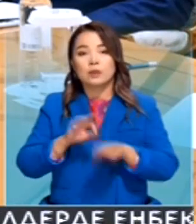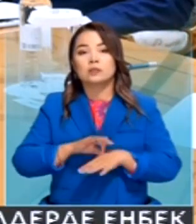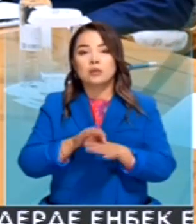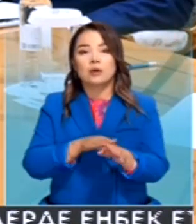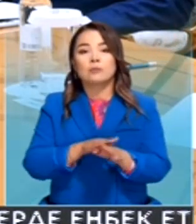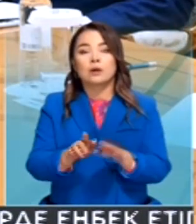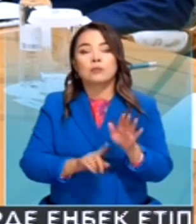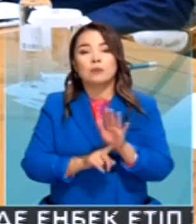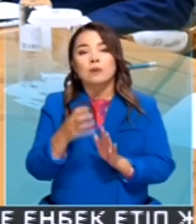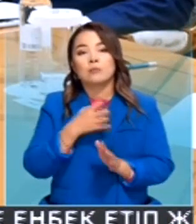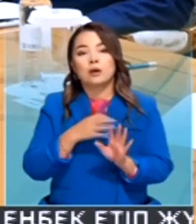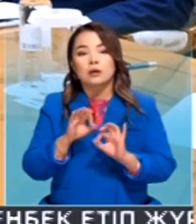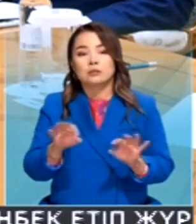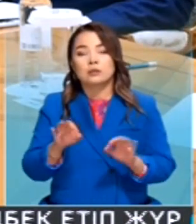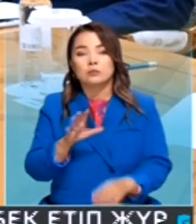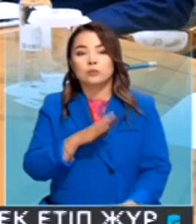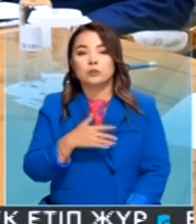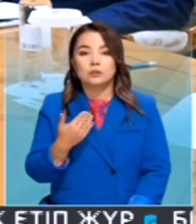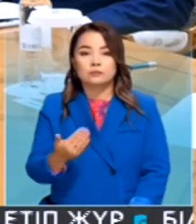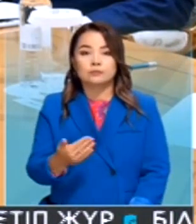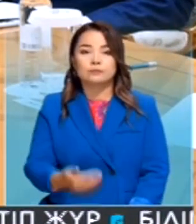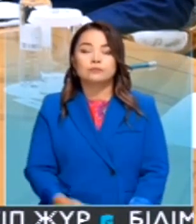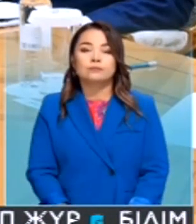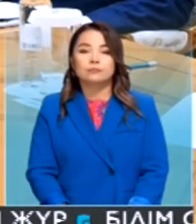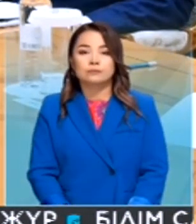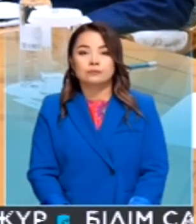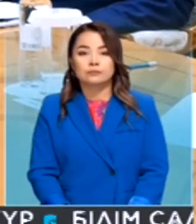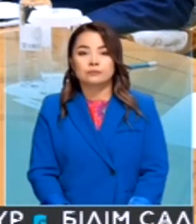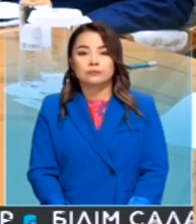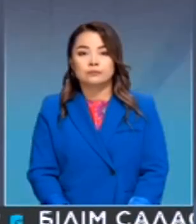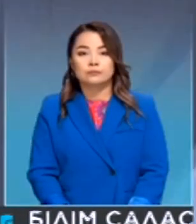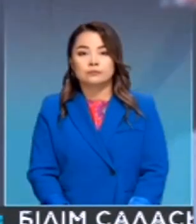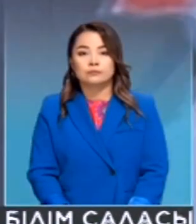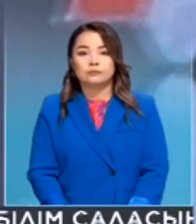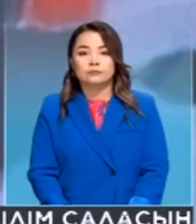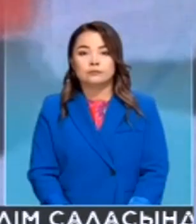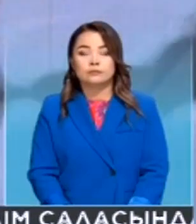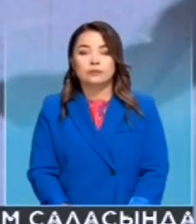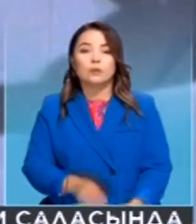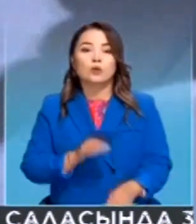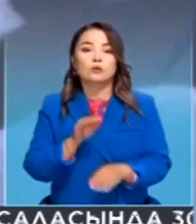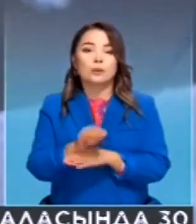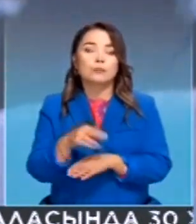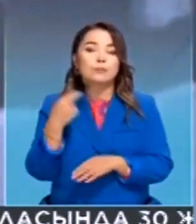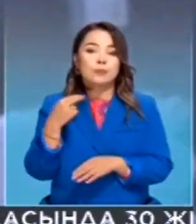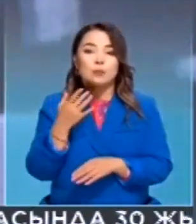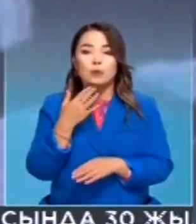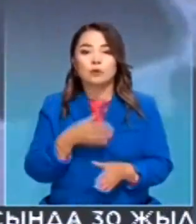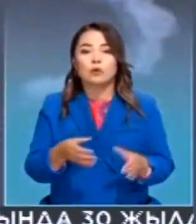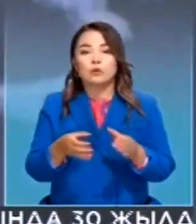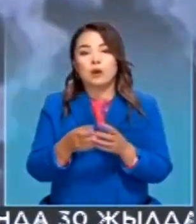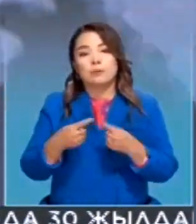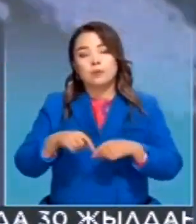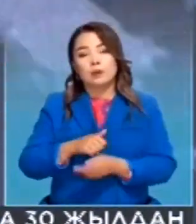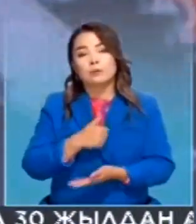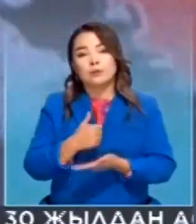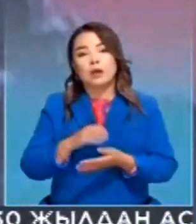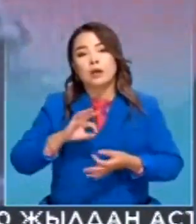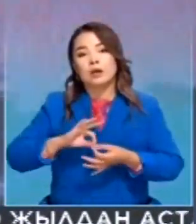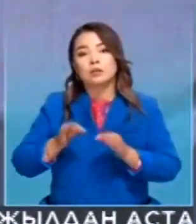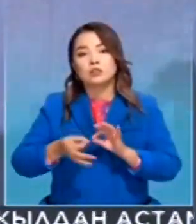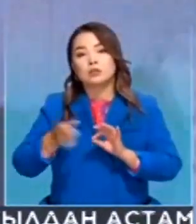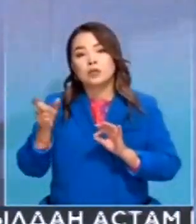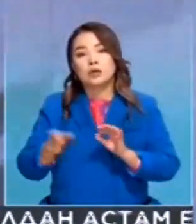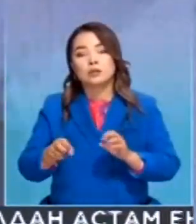іске асырудың маңызына тоқталды. Сондай-ақ президент Біркен ұлттар ұйымы бас хатшысының